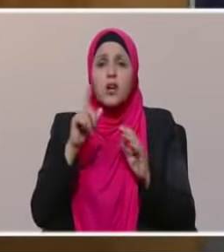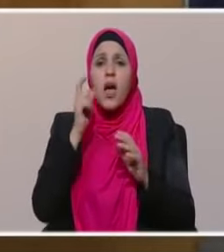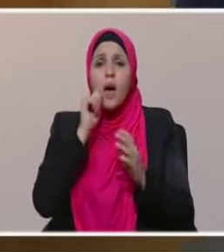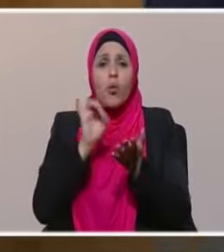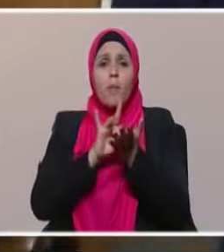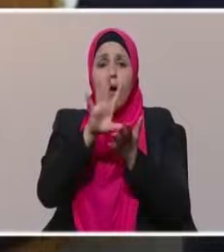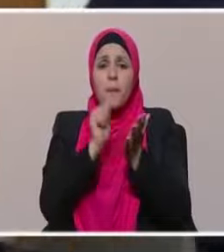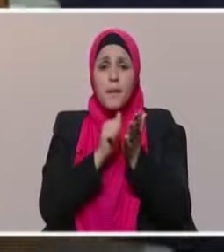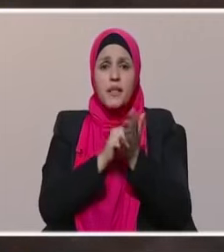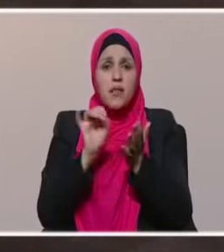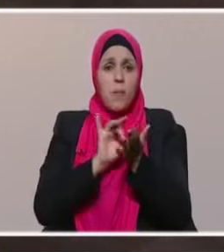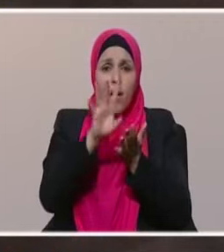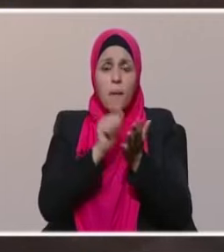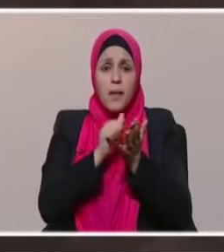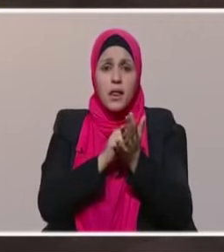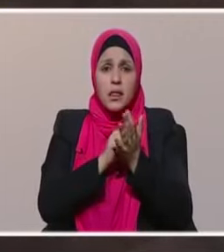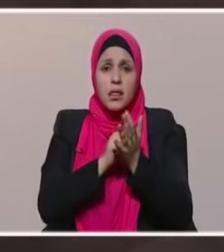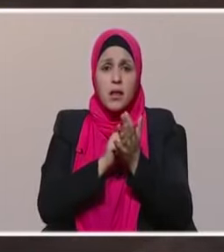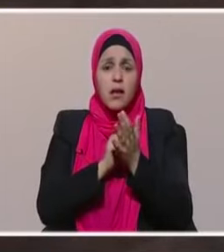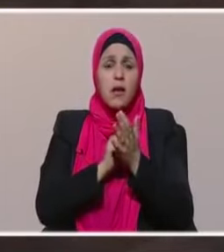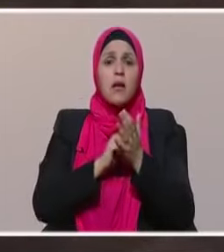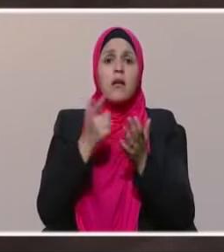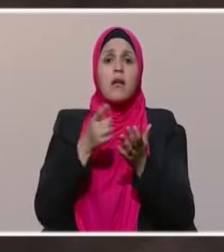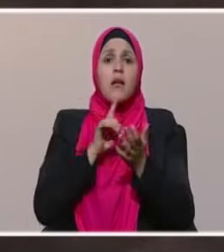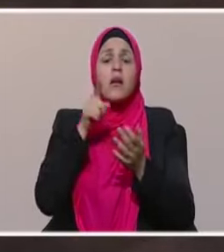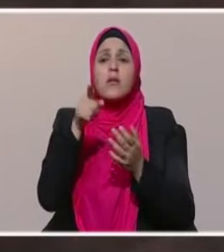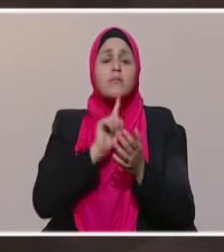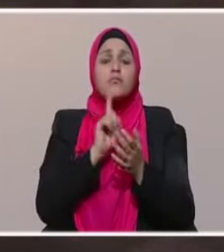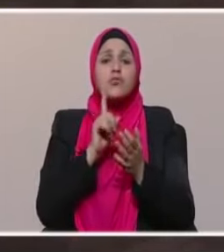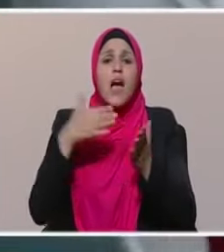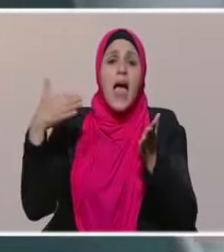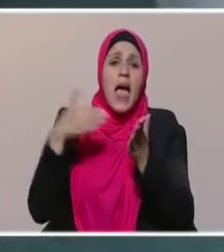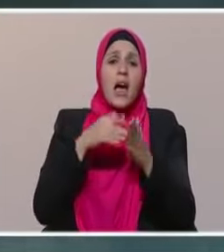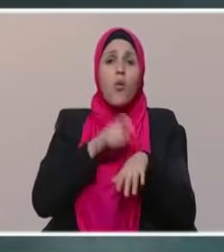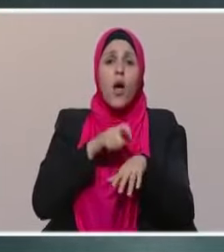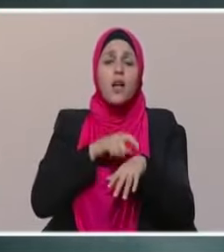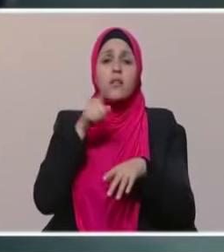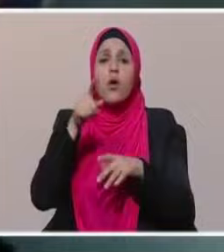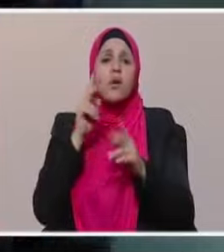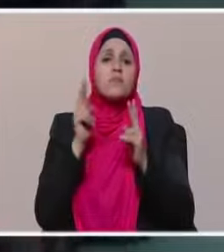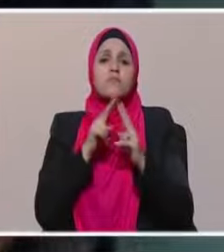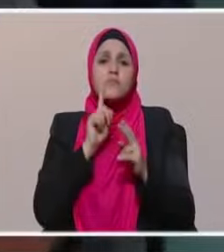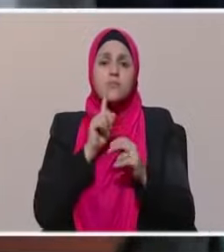من البيت؟ ايه؟ طردها من البيت؟ يعني هو لاخر وقت هو